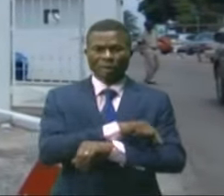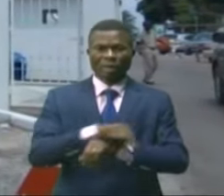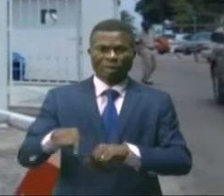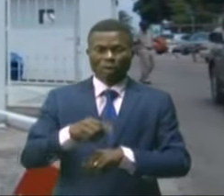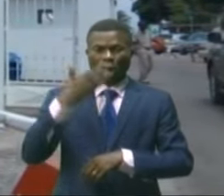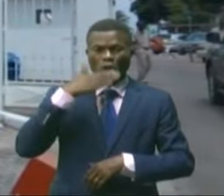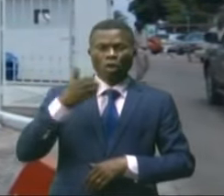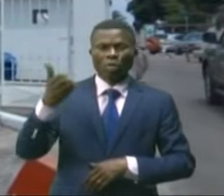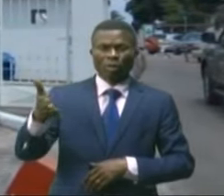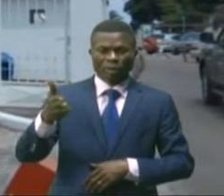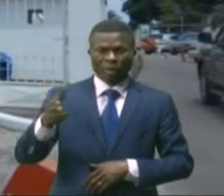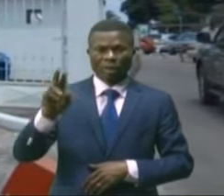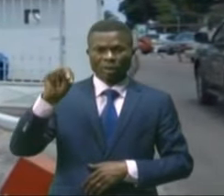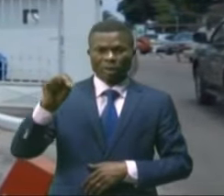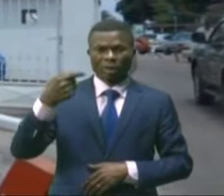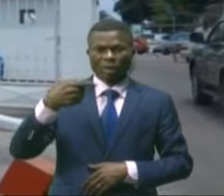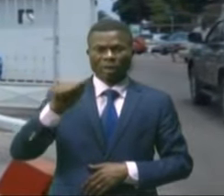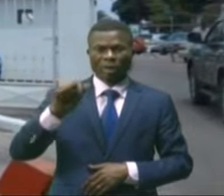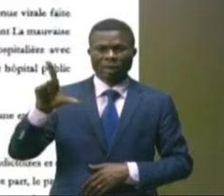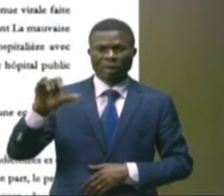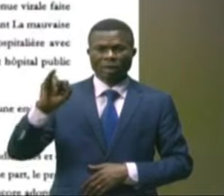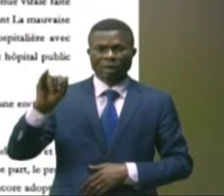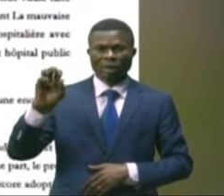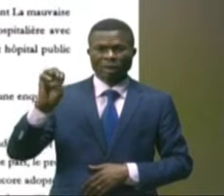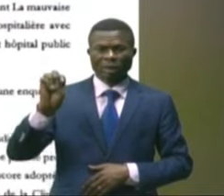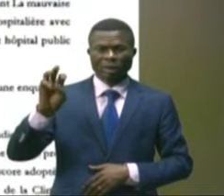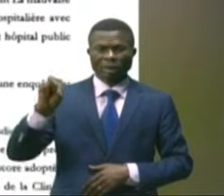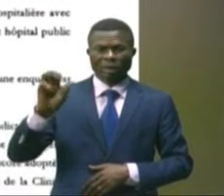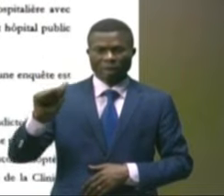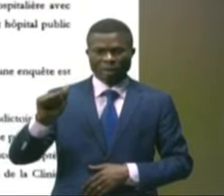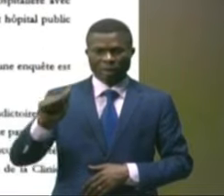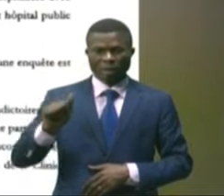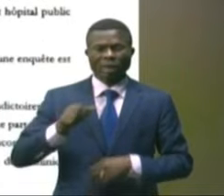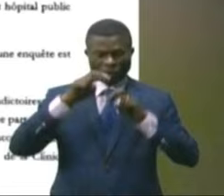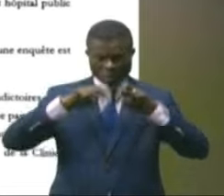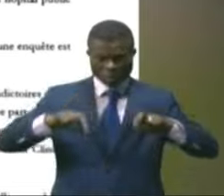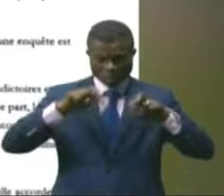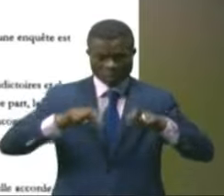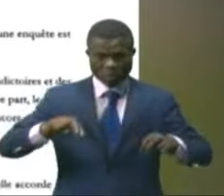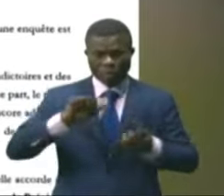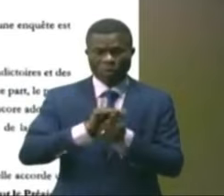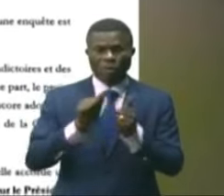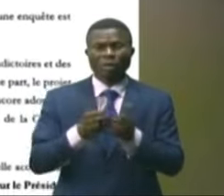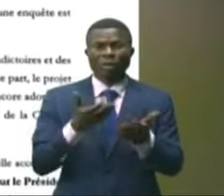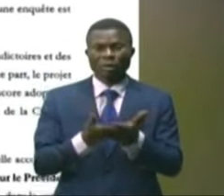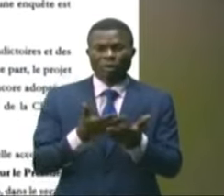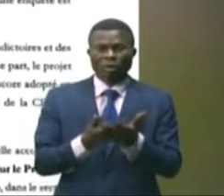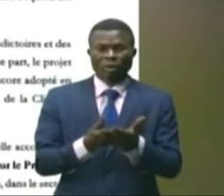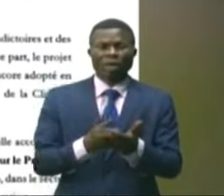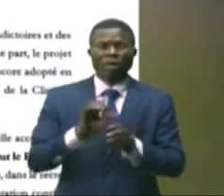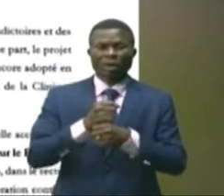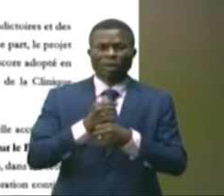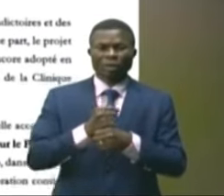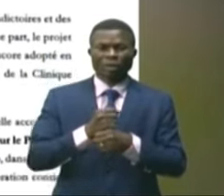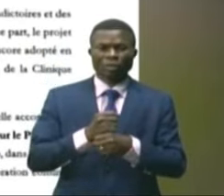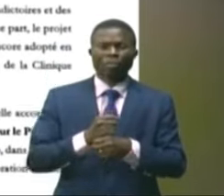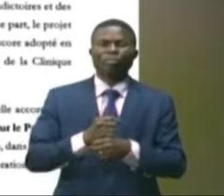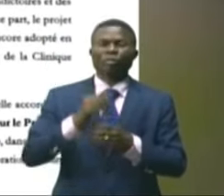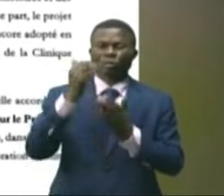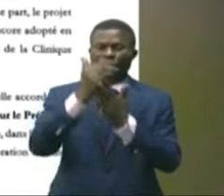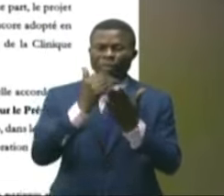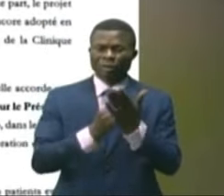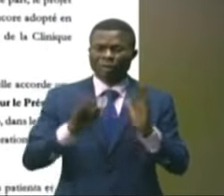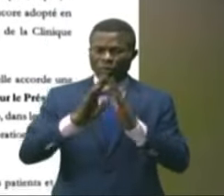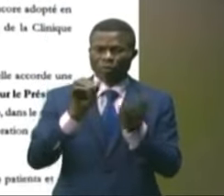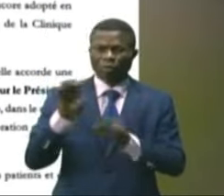clinique Ngalima prend au sérieux le propos de ces derniers et une enquête est en cours pour établir la chronologie des